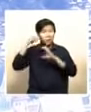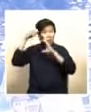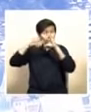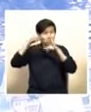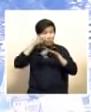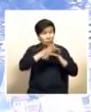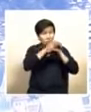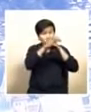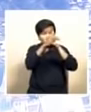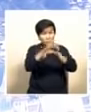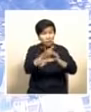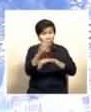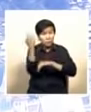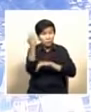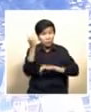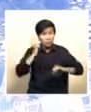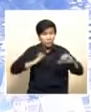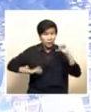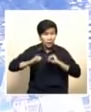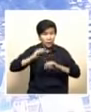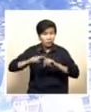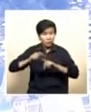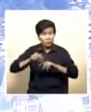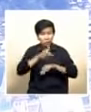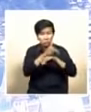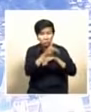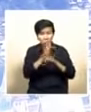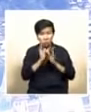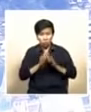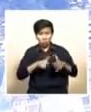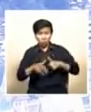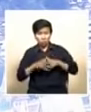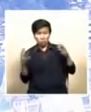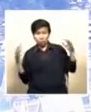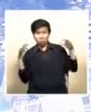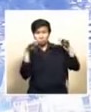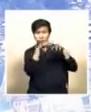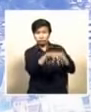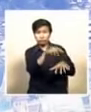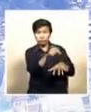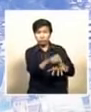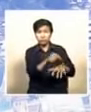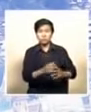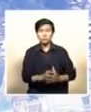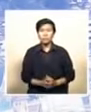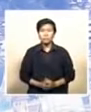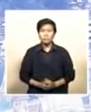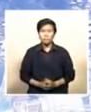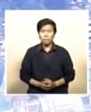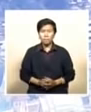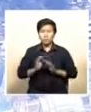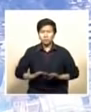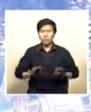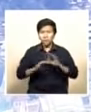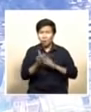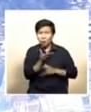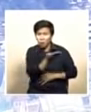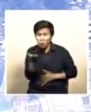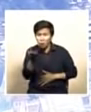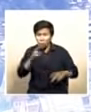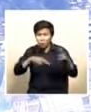ายหน้ากากแล้วก็เครื่องมือต่างๆท่านปลัดพาณิชย์ได้ชี้แจงไปแล้ว